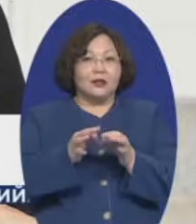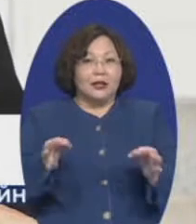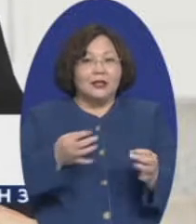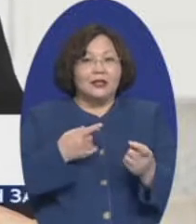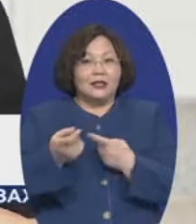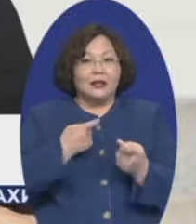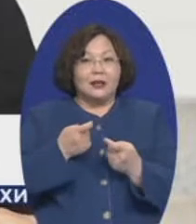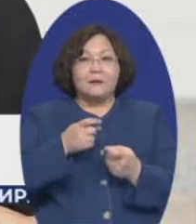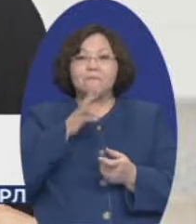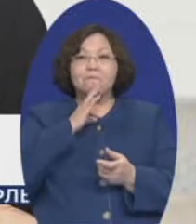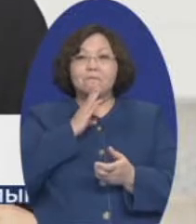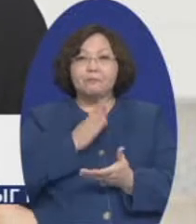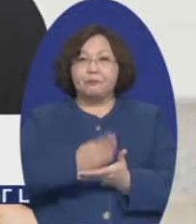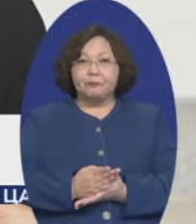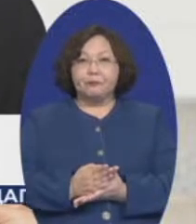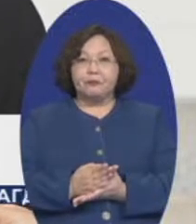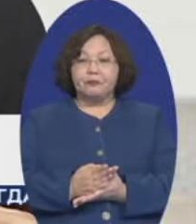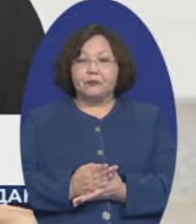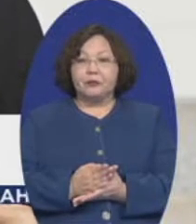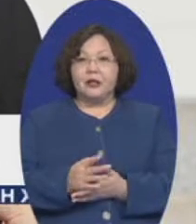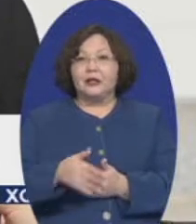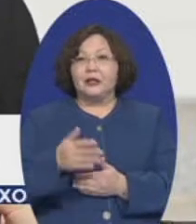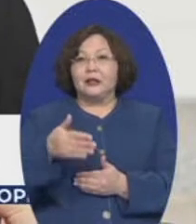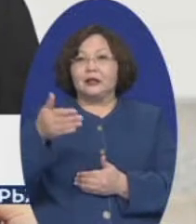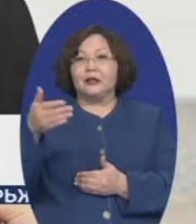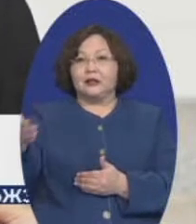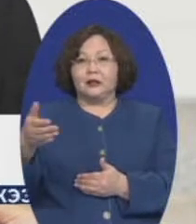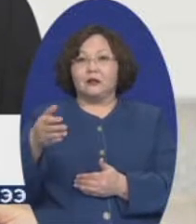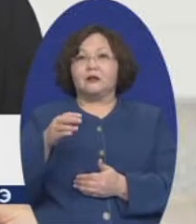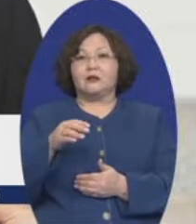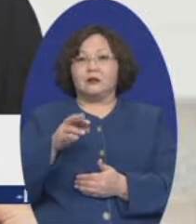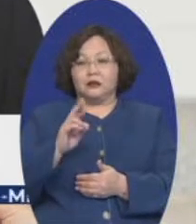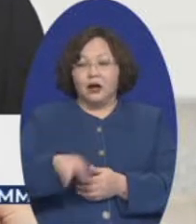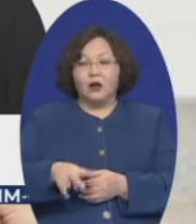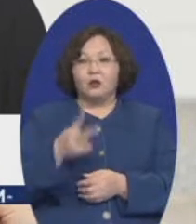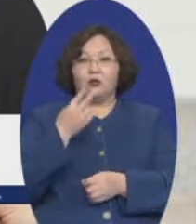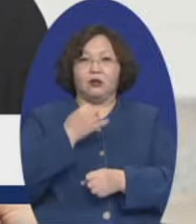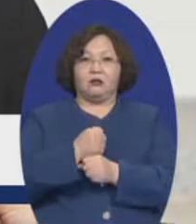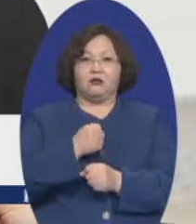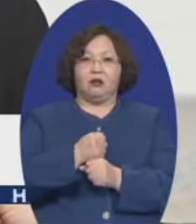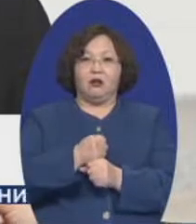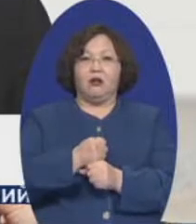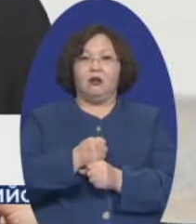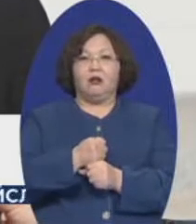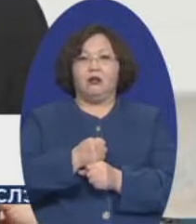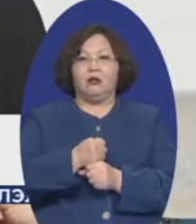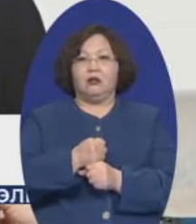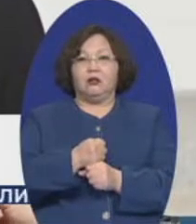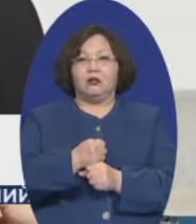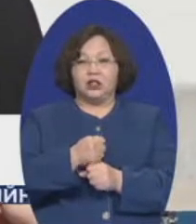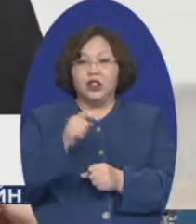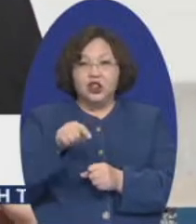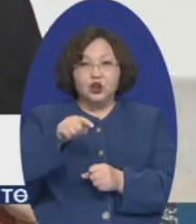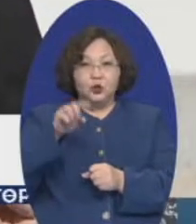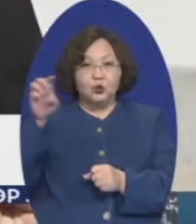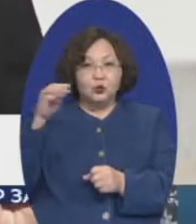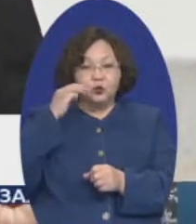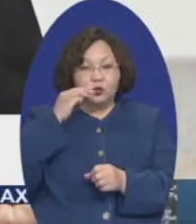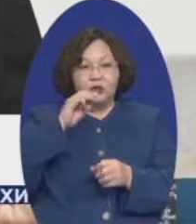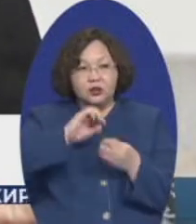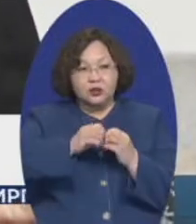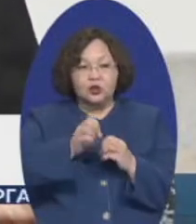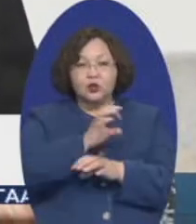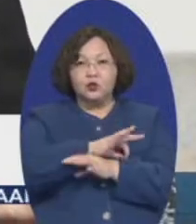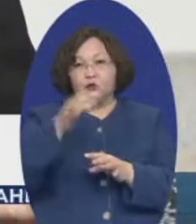талаар миний хувьд ярилцсан. За ингээд цаашлаад одоо аль биесэл хэлцэлт одоо орж үндсэндээ туршилтын энэ төслийг